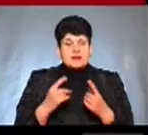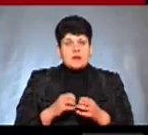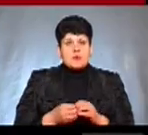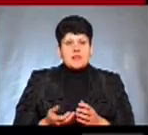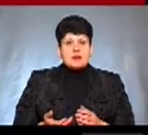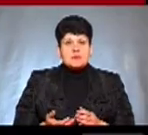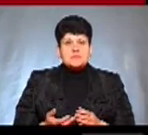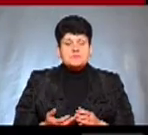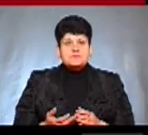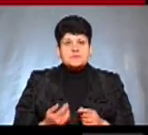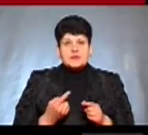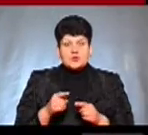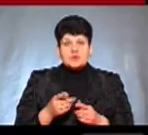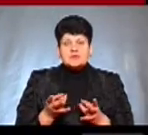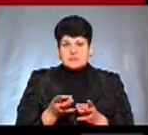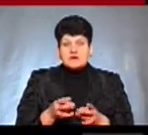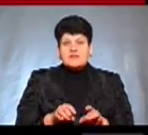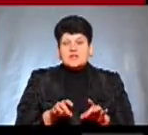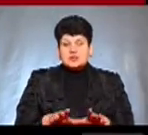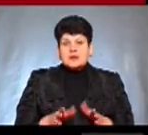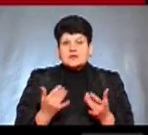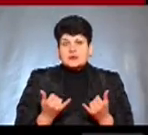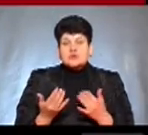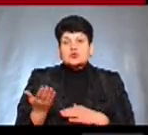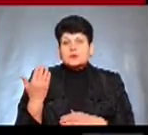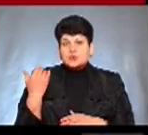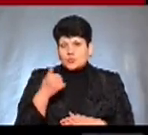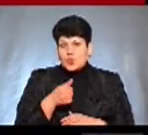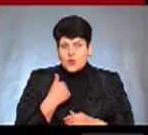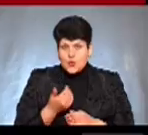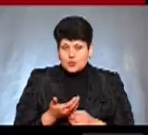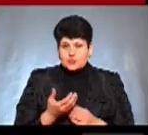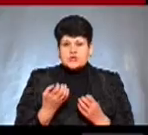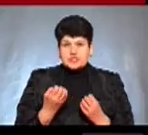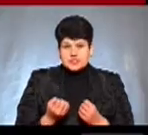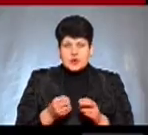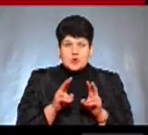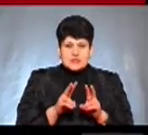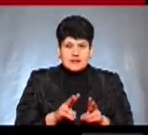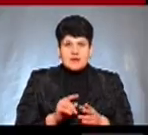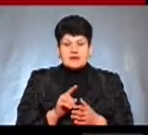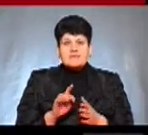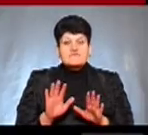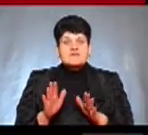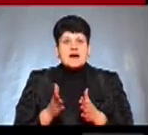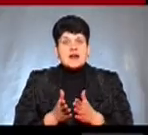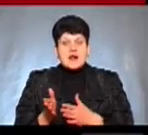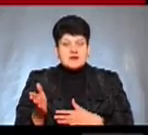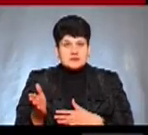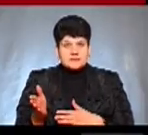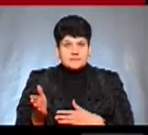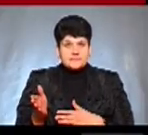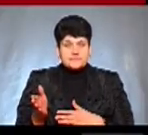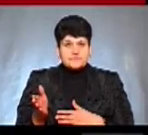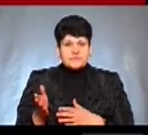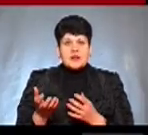Тобто його треба розв'язувати. Але на сьогодні, якщо минулого року ще розглядався варіант